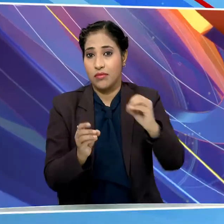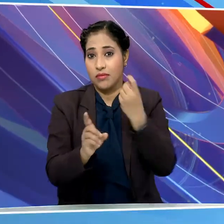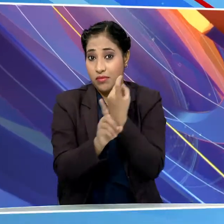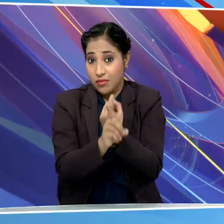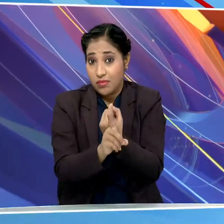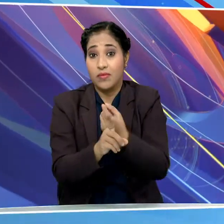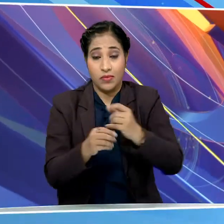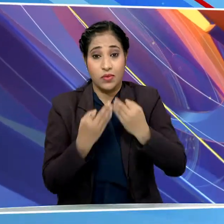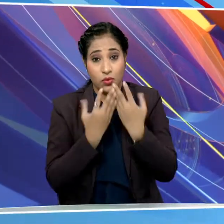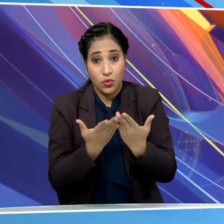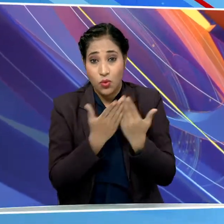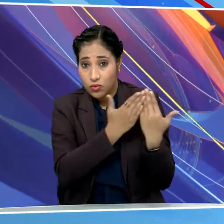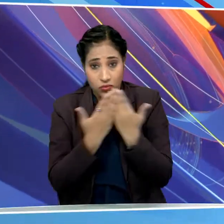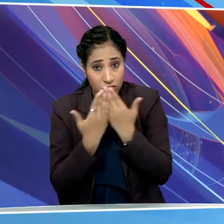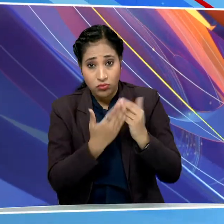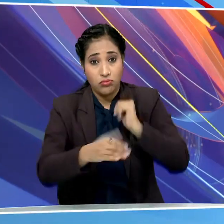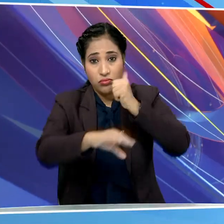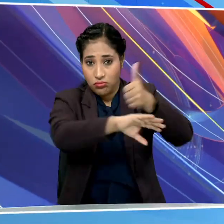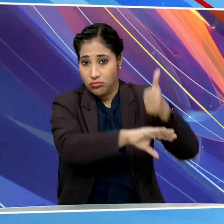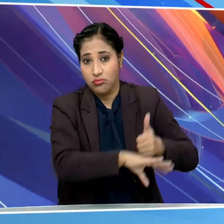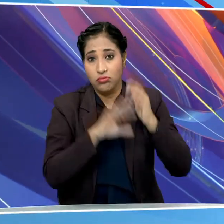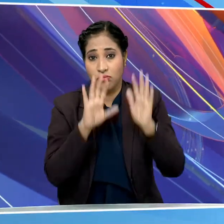विद्या समीक्षा केंद्रों की स्थापना होगी।